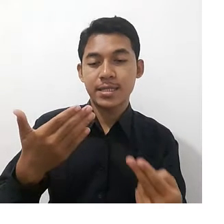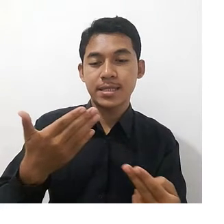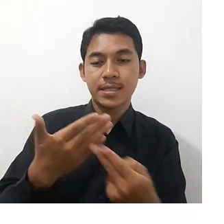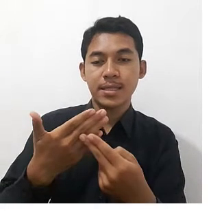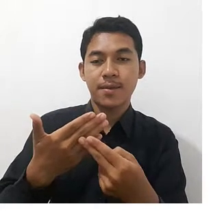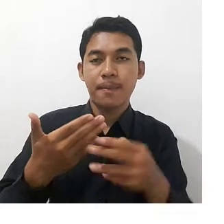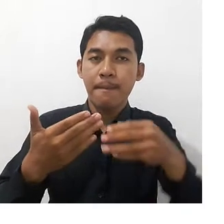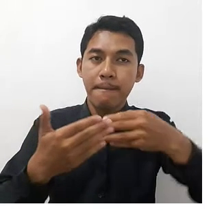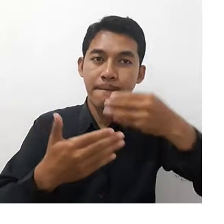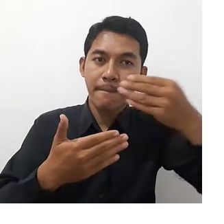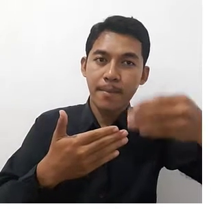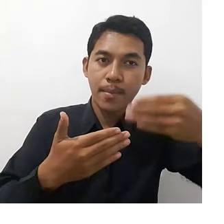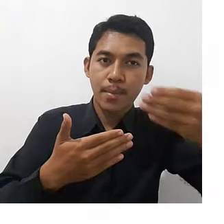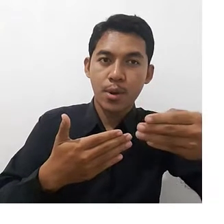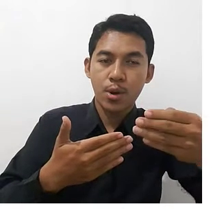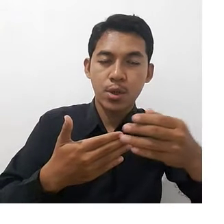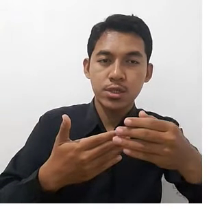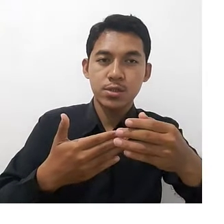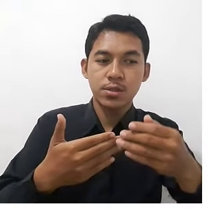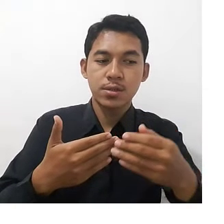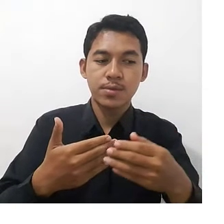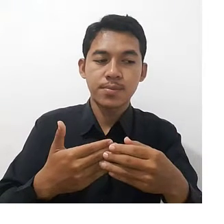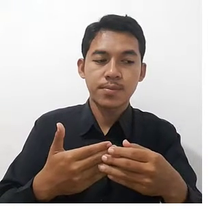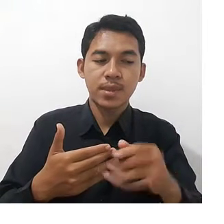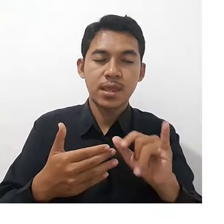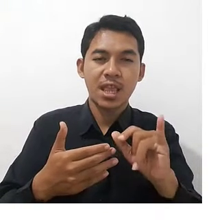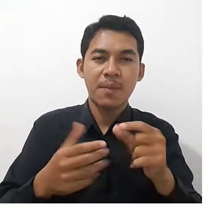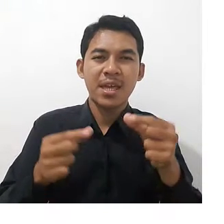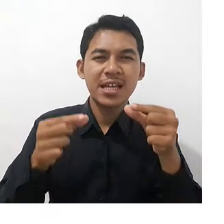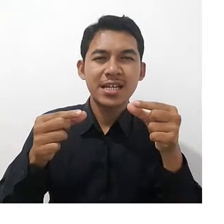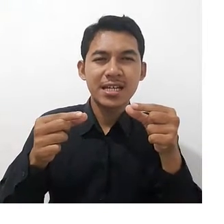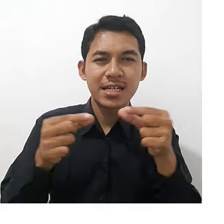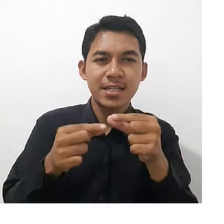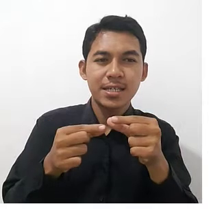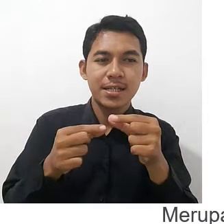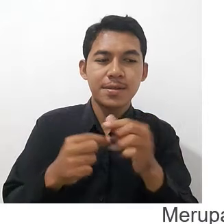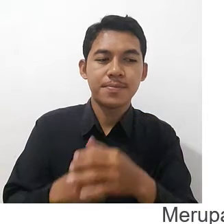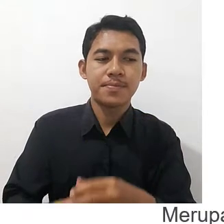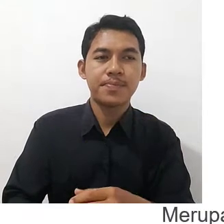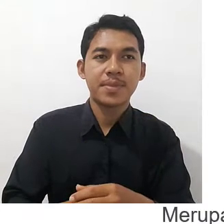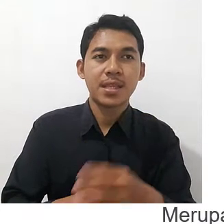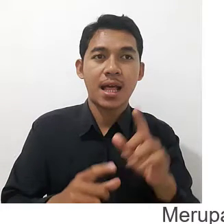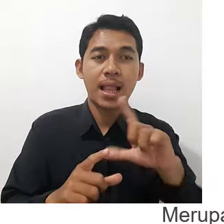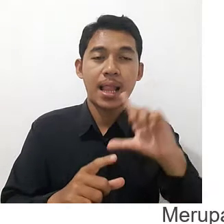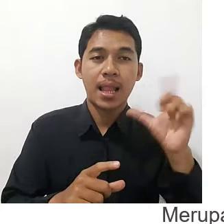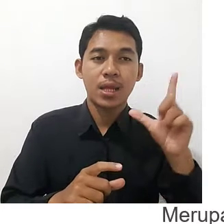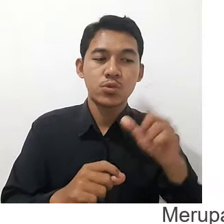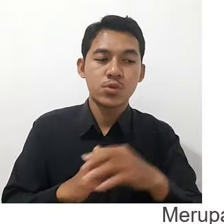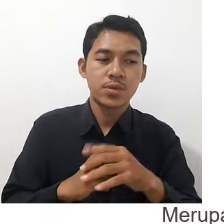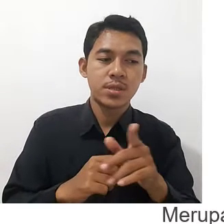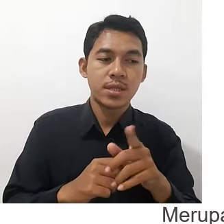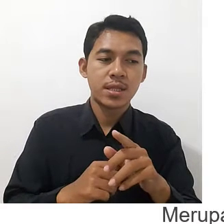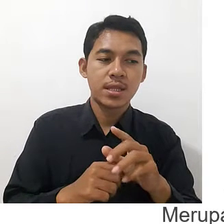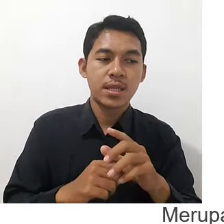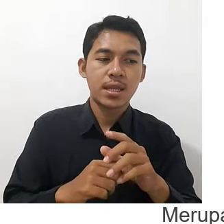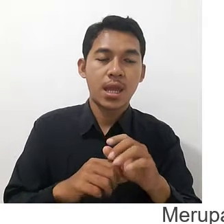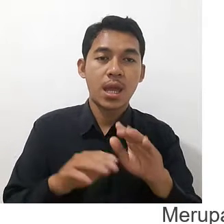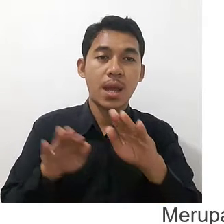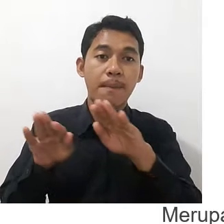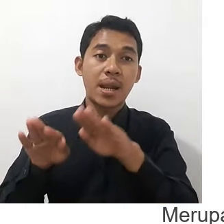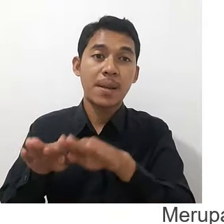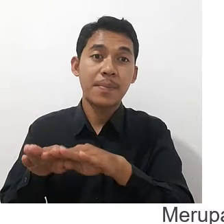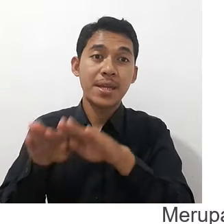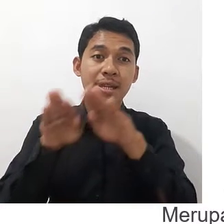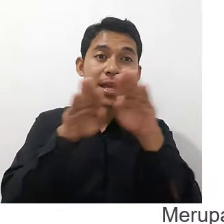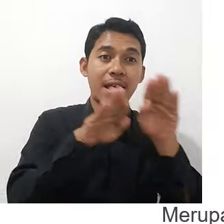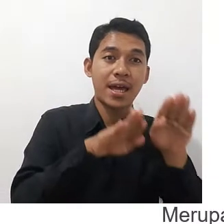komponen seperti RAM, cuman mungkin dengan size yang lebih kecil. Nah, selanjutnya evolusi digital.